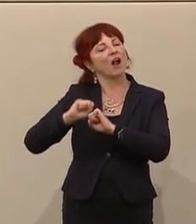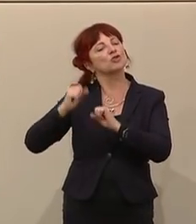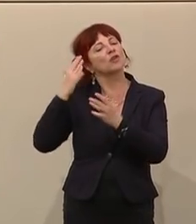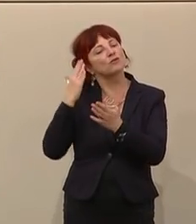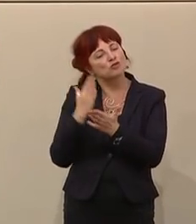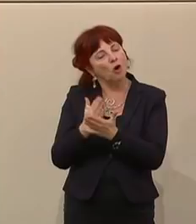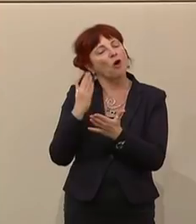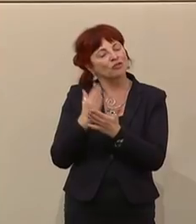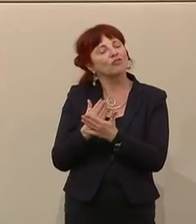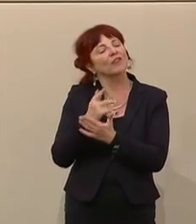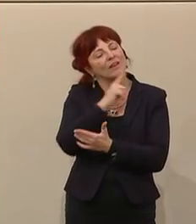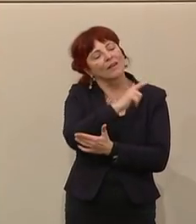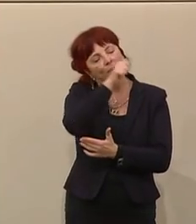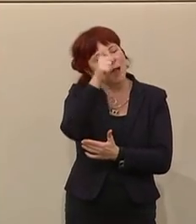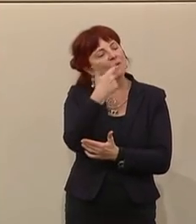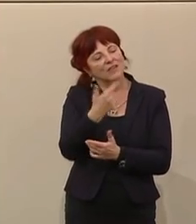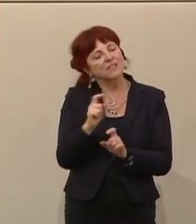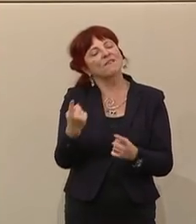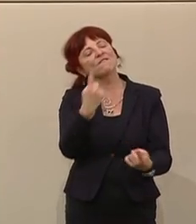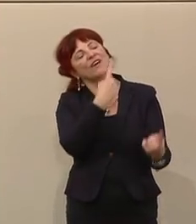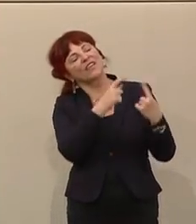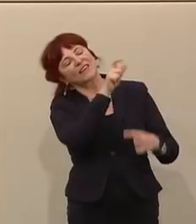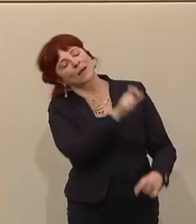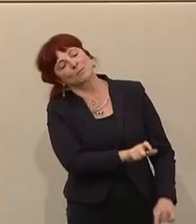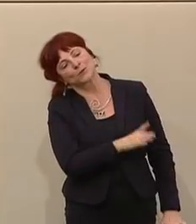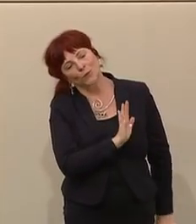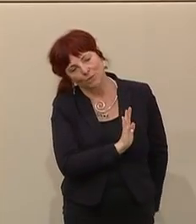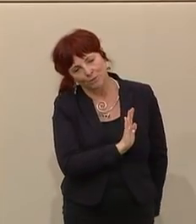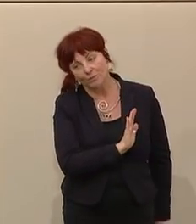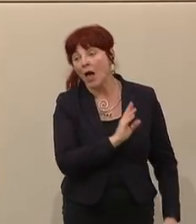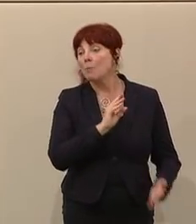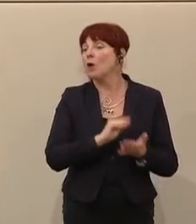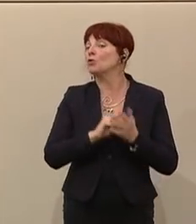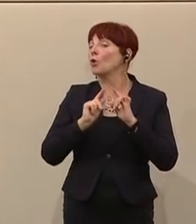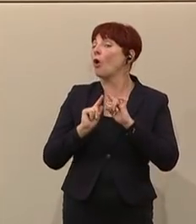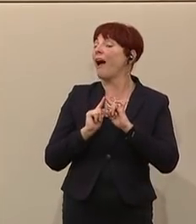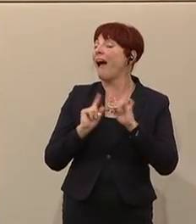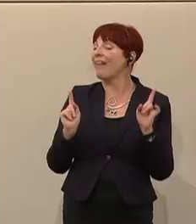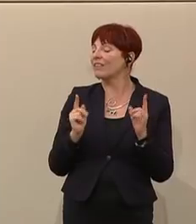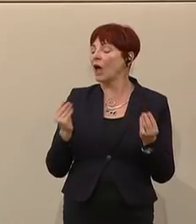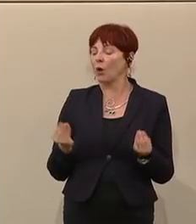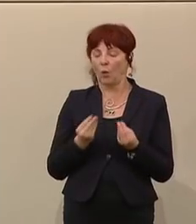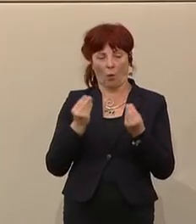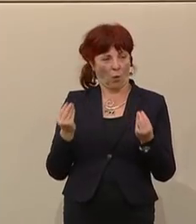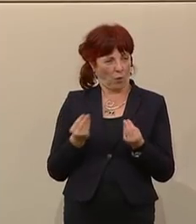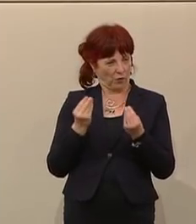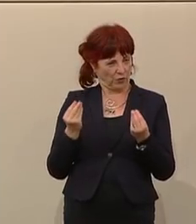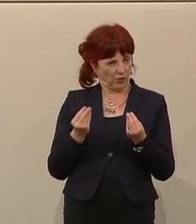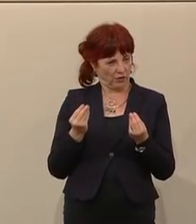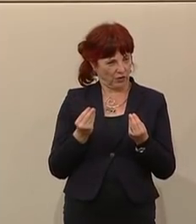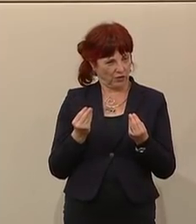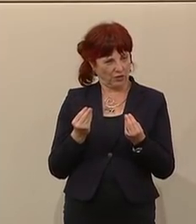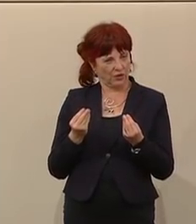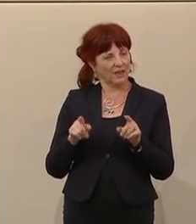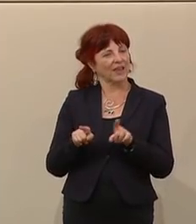geführt. Es gibt aber noch einen weiteren Grund für diese Sachverhaltsdarstellung an die Staatsanwaltschaft. Denken Sie auch hinter den anonymen